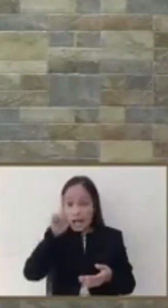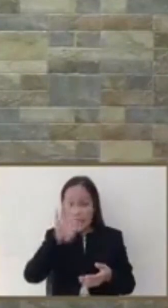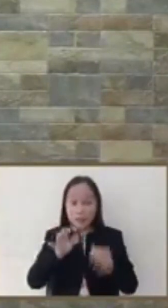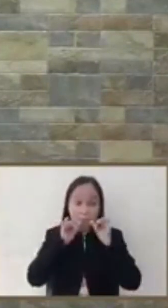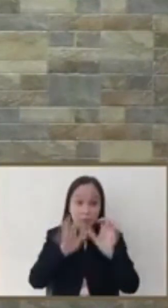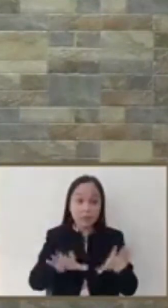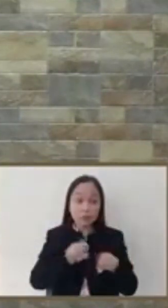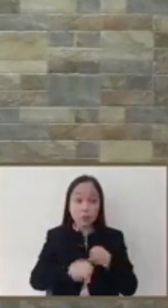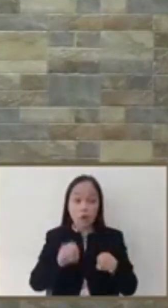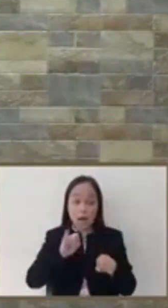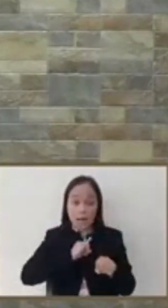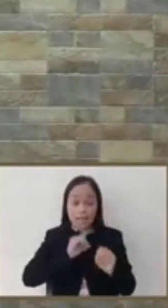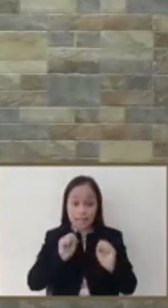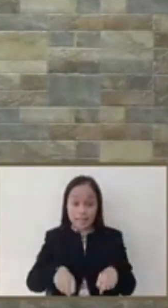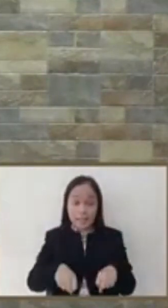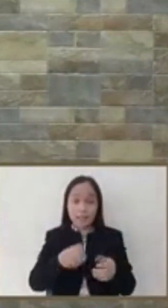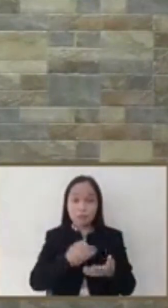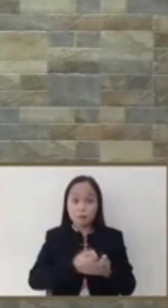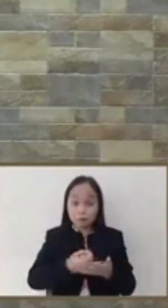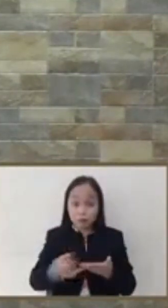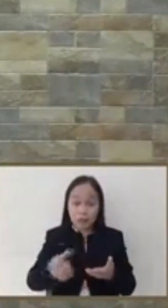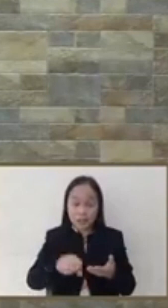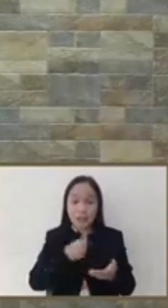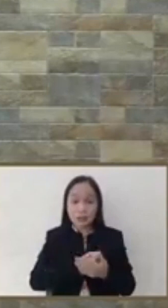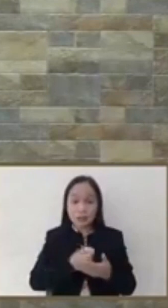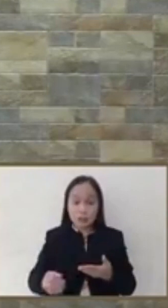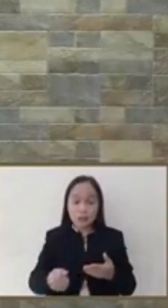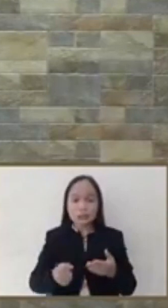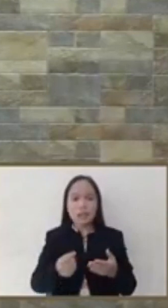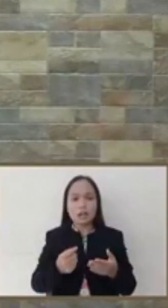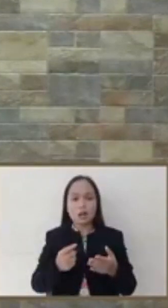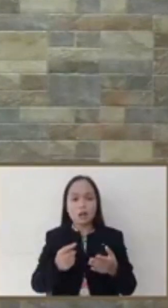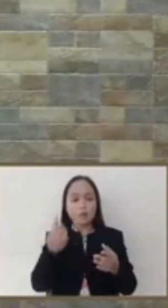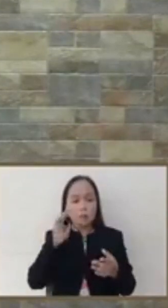mag-invest ako. Yung sasakyan ko ay investment ko sa aking pamilya.